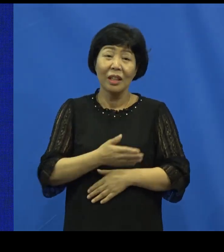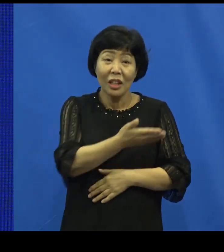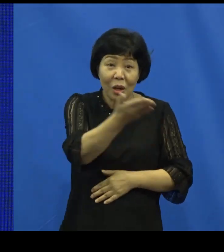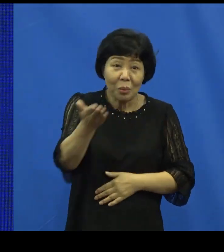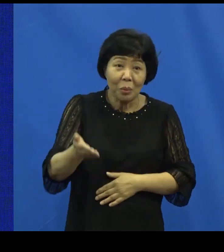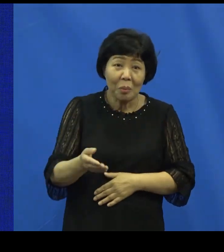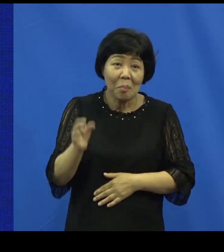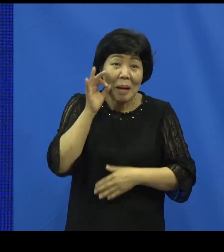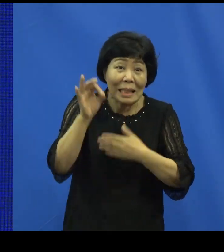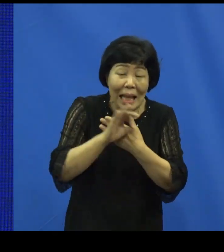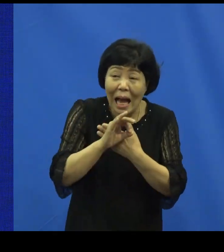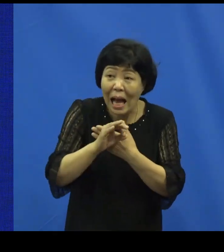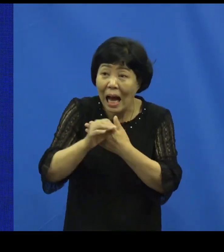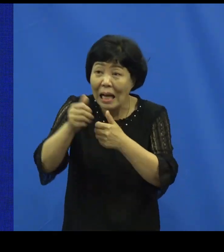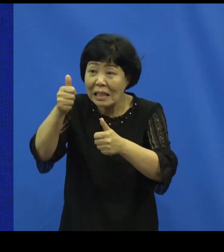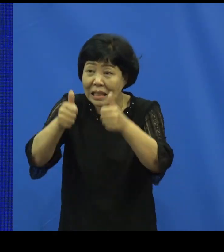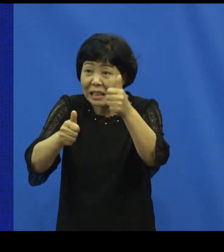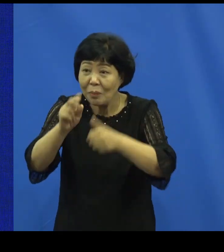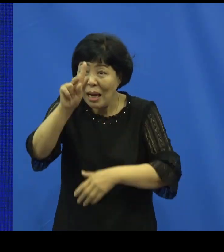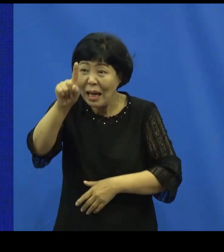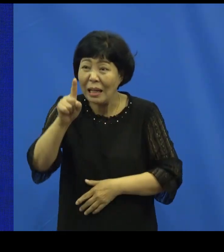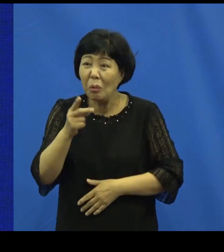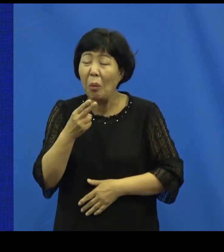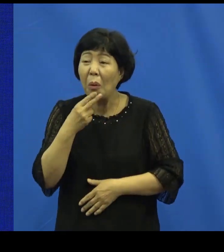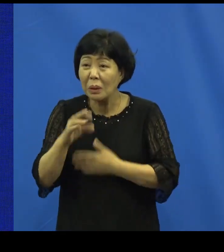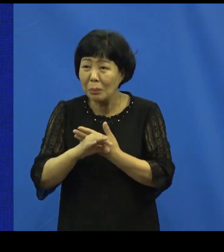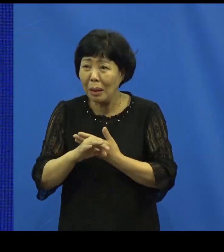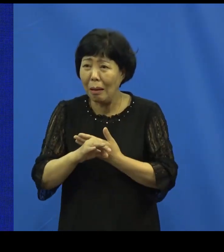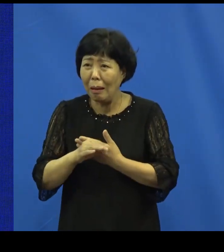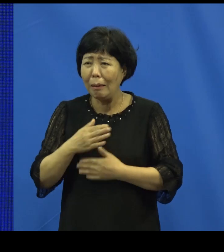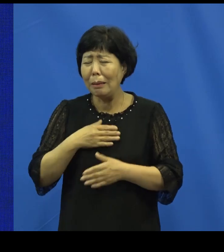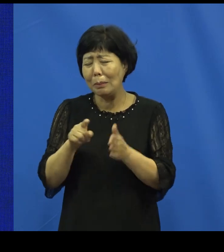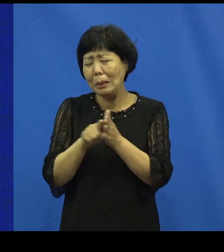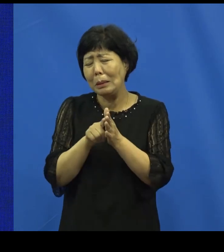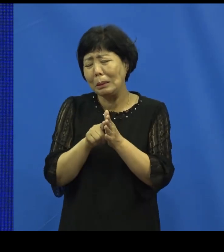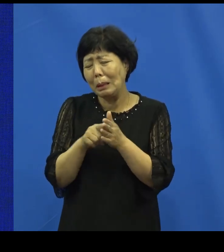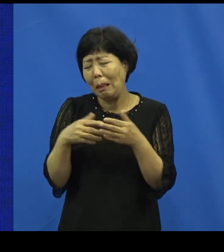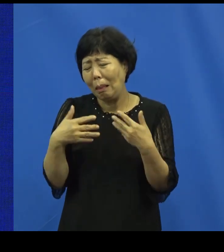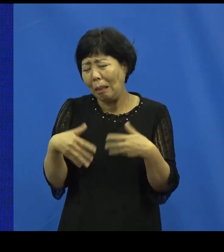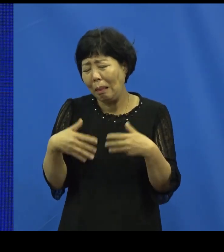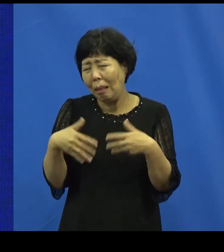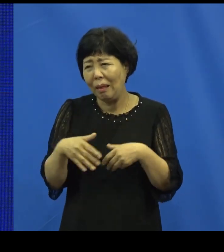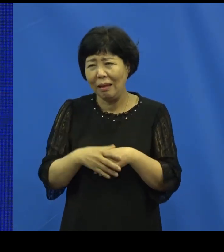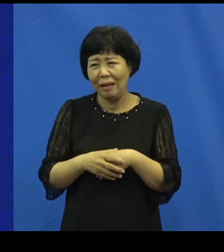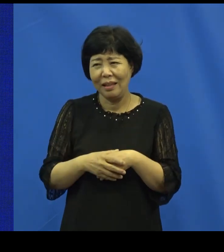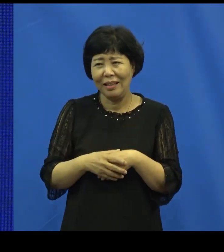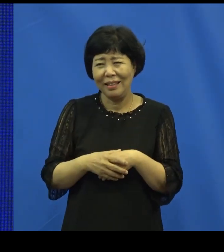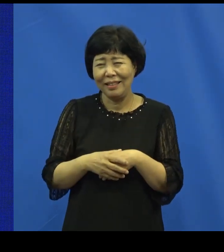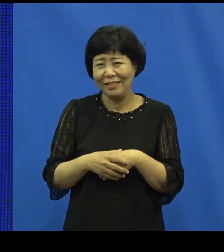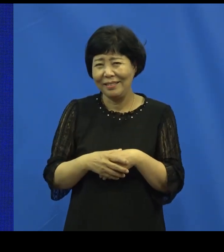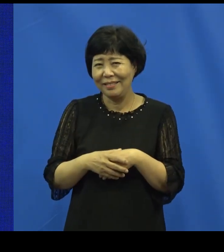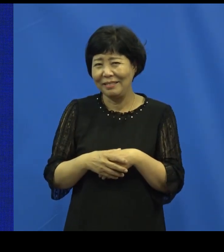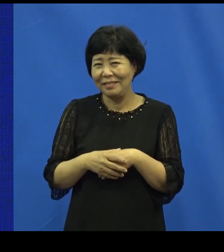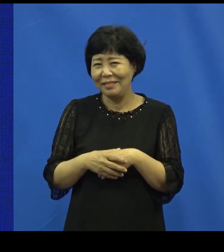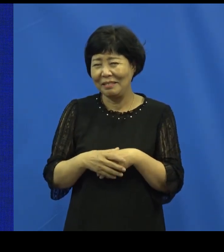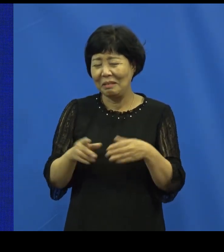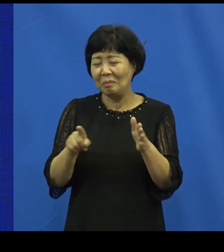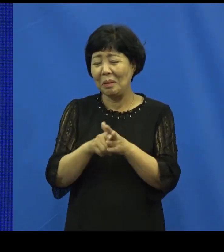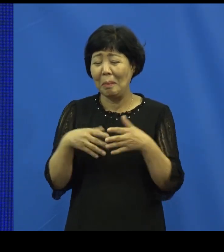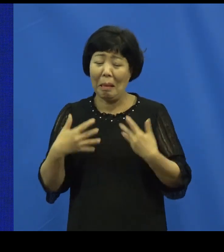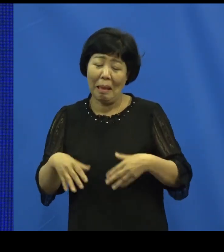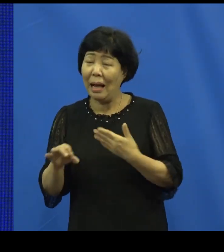오면 나를 패스한 거예요. 너의 테스트 해봐야 소용없는데